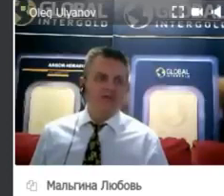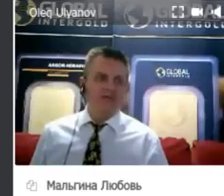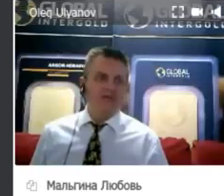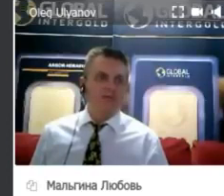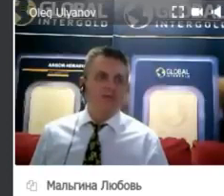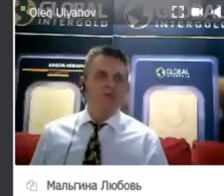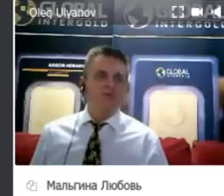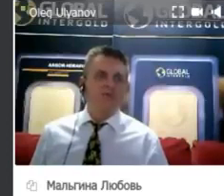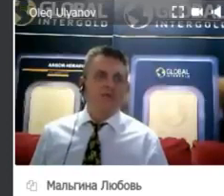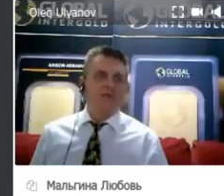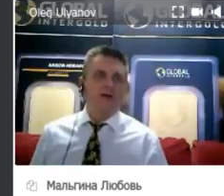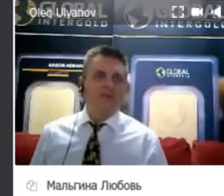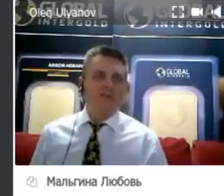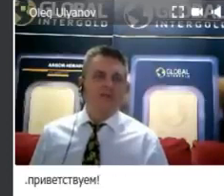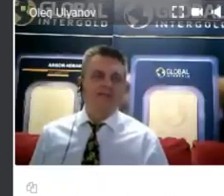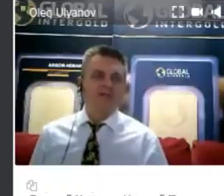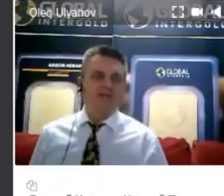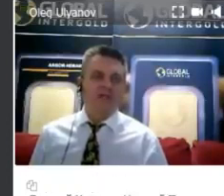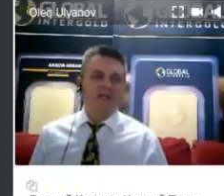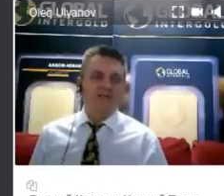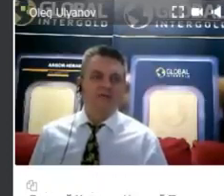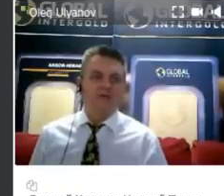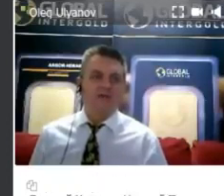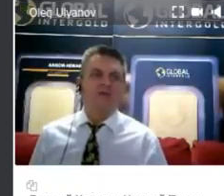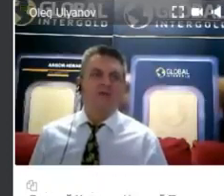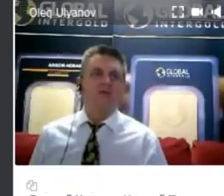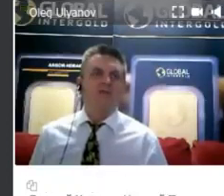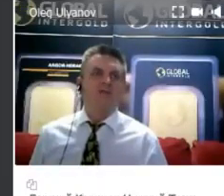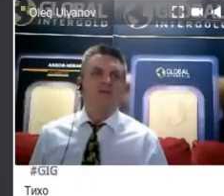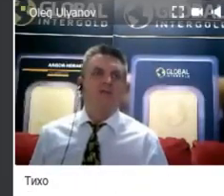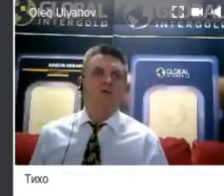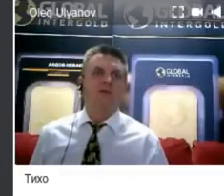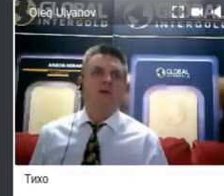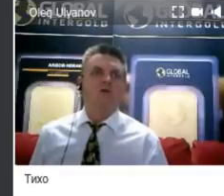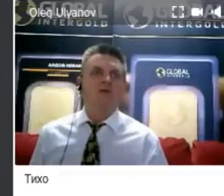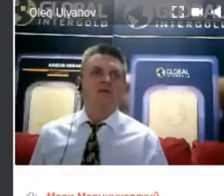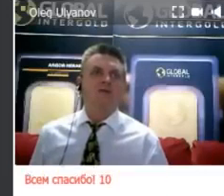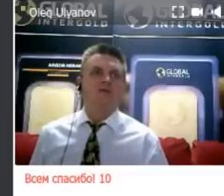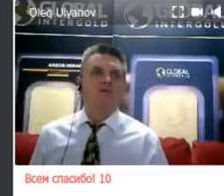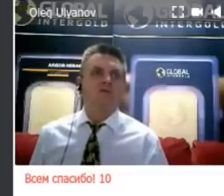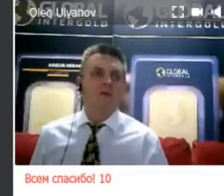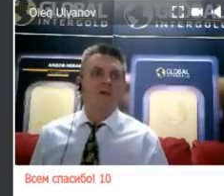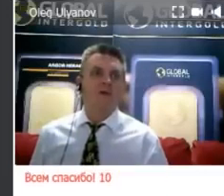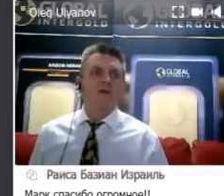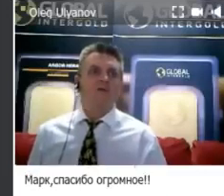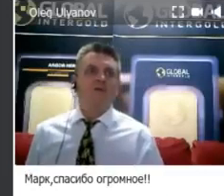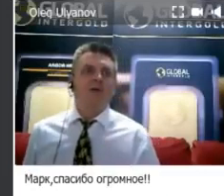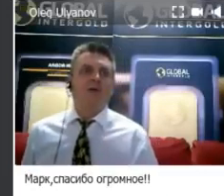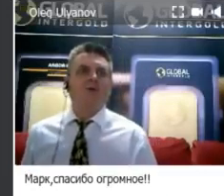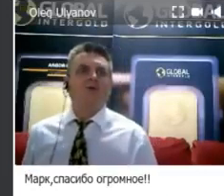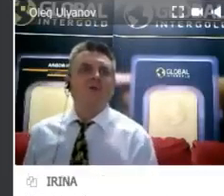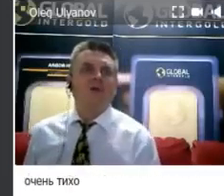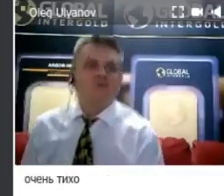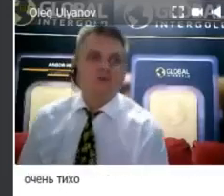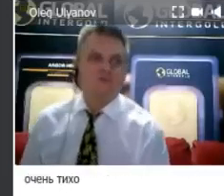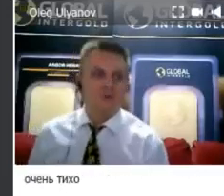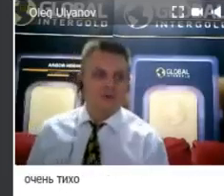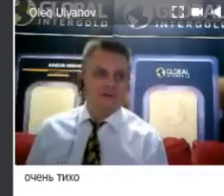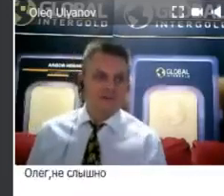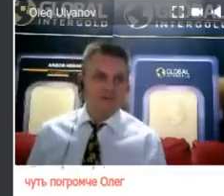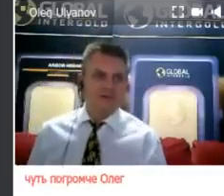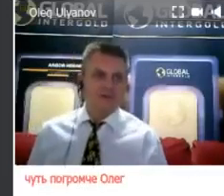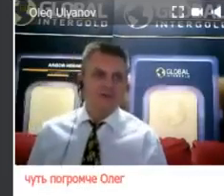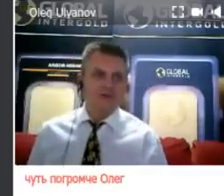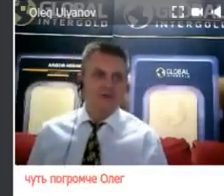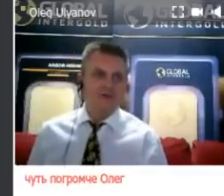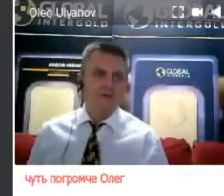Поставьте в чате плюсики, как меня слышно, или оценку от 1 до 10, то есть как у нас идет звук, чтобы я был уверен, что звук у